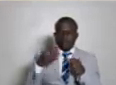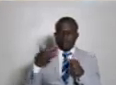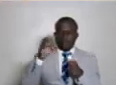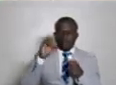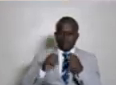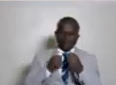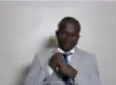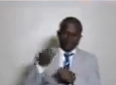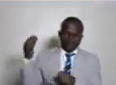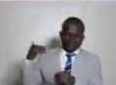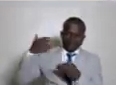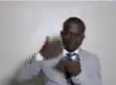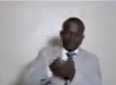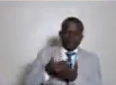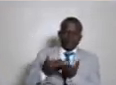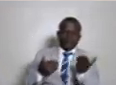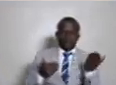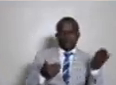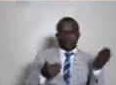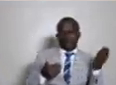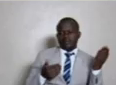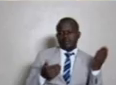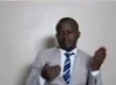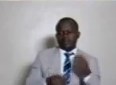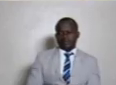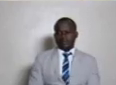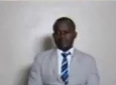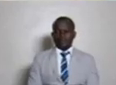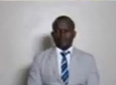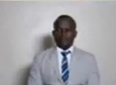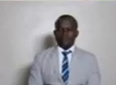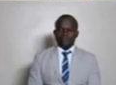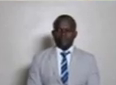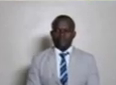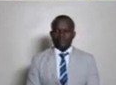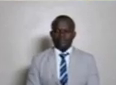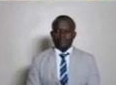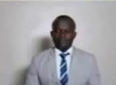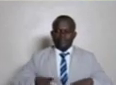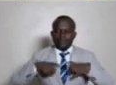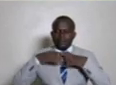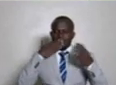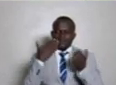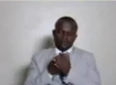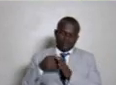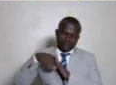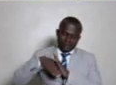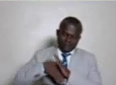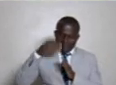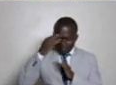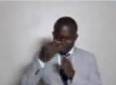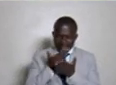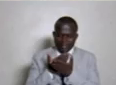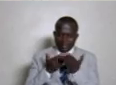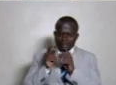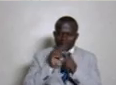75% umwaka ushize ikagera ku manota 68%. Imibereho myiza yasubiye inyuma, ibyo ni bisaba yuko